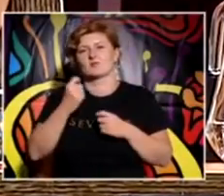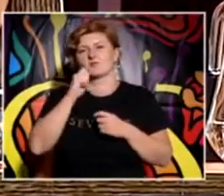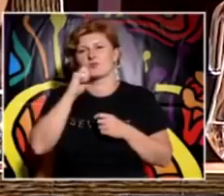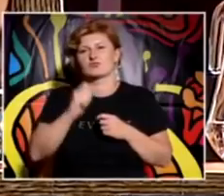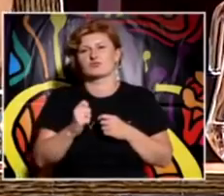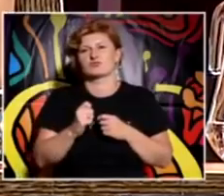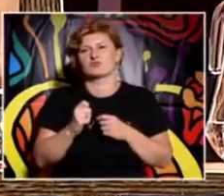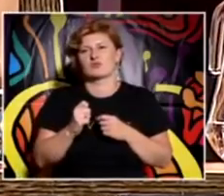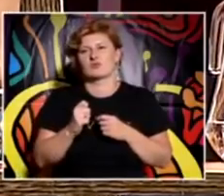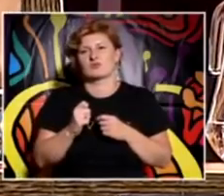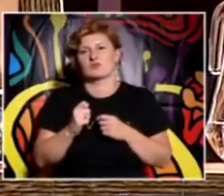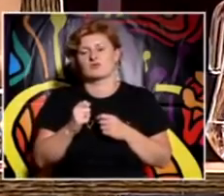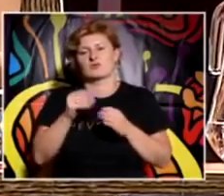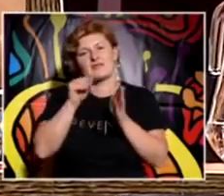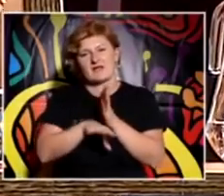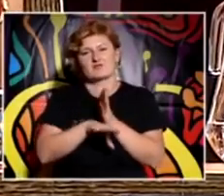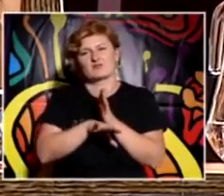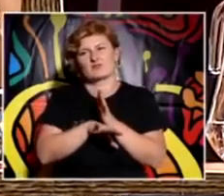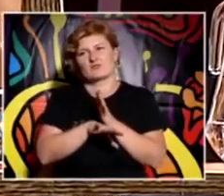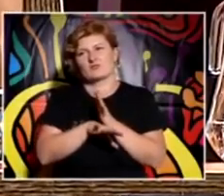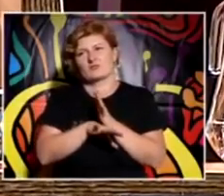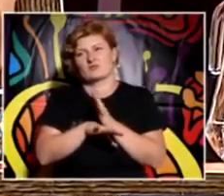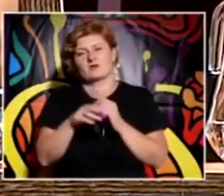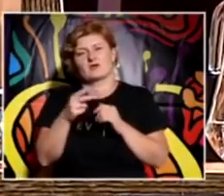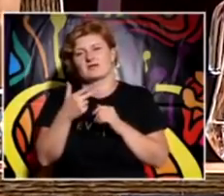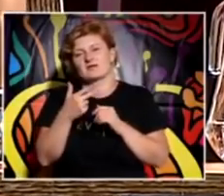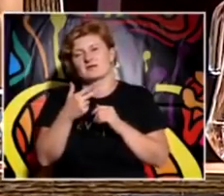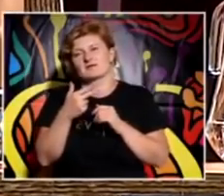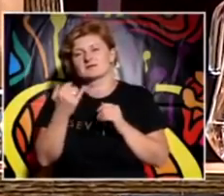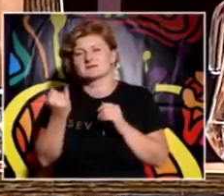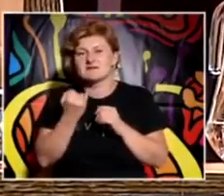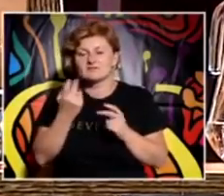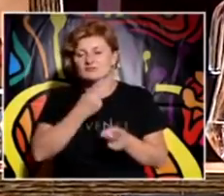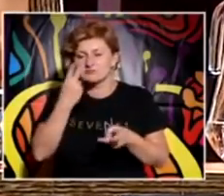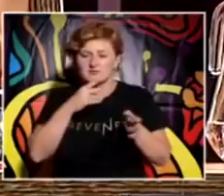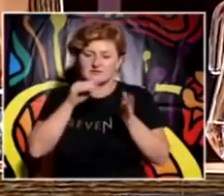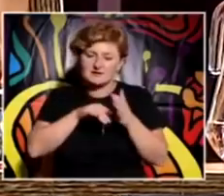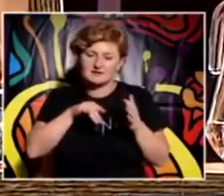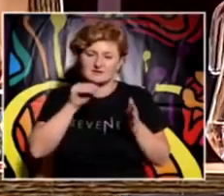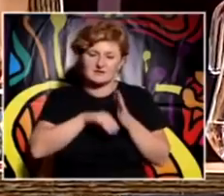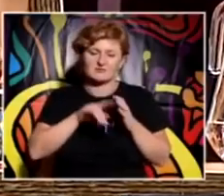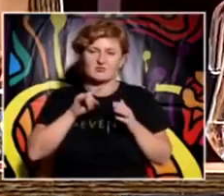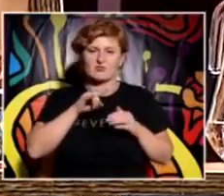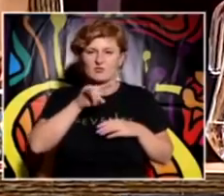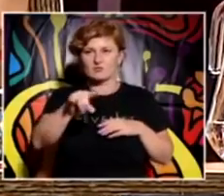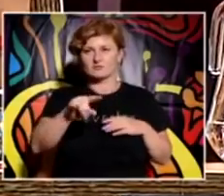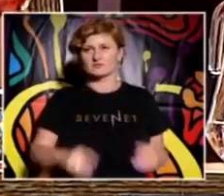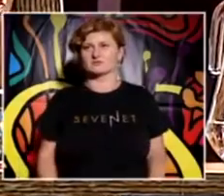podróżować dosyć nisko budżetowo. Nie to, że zawsze musimy, ale też znajdujemy jakieś tanie loty, albo